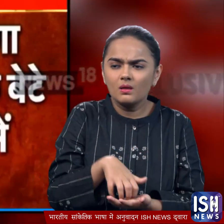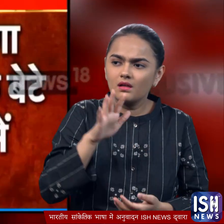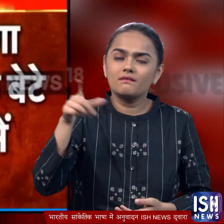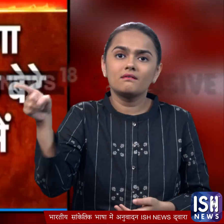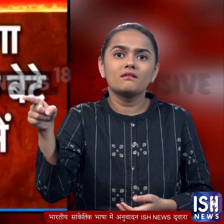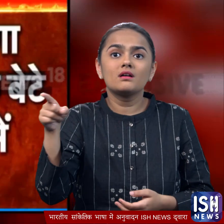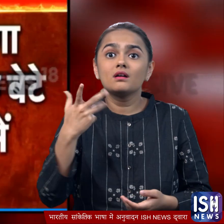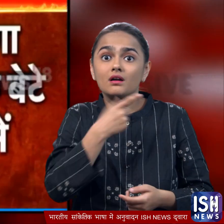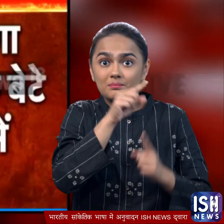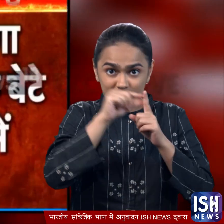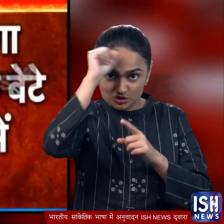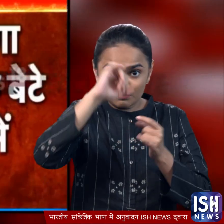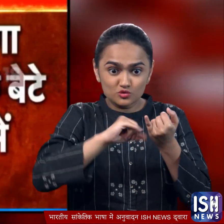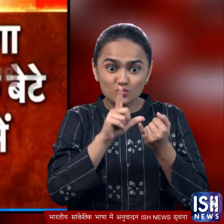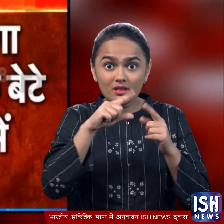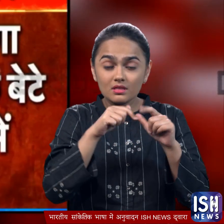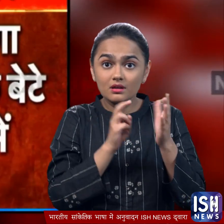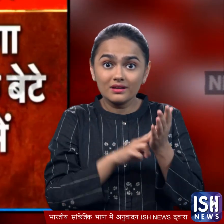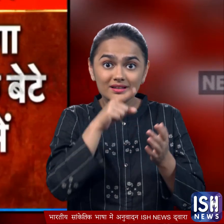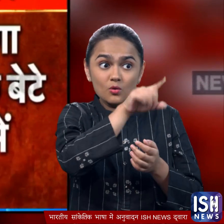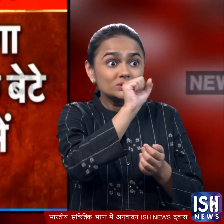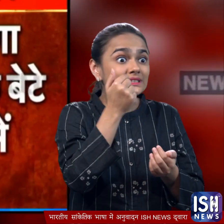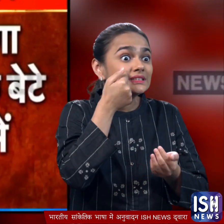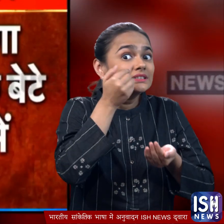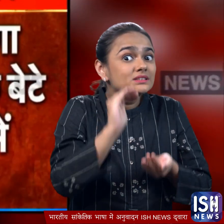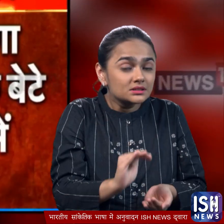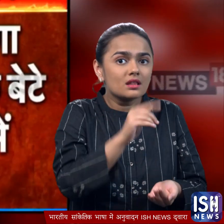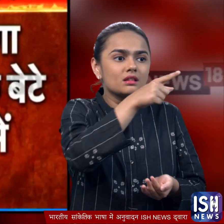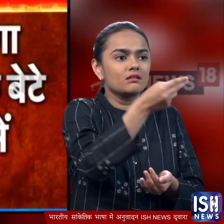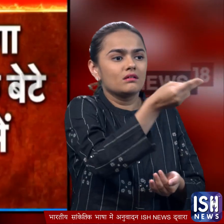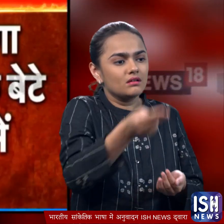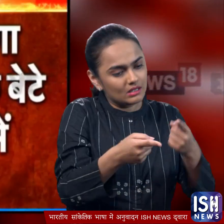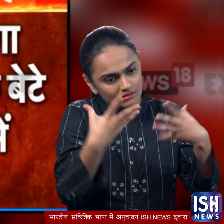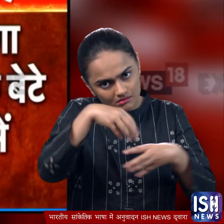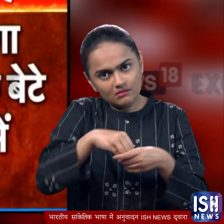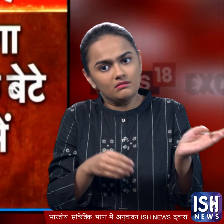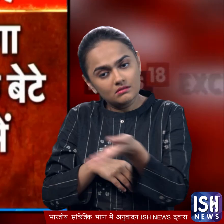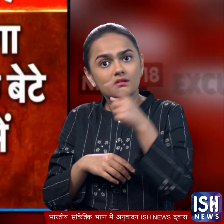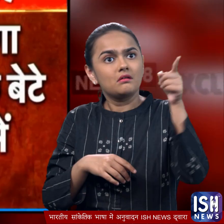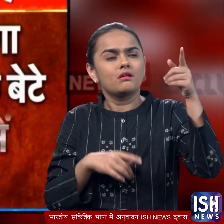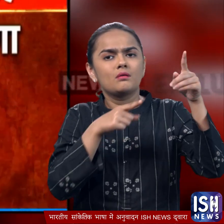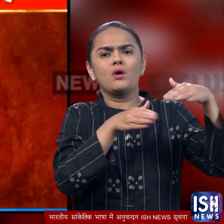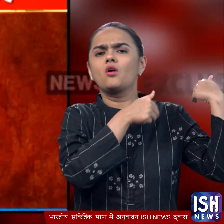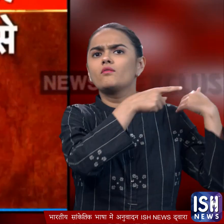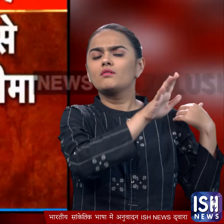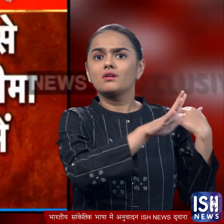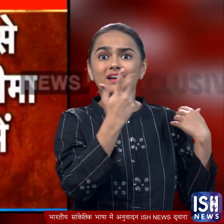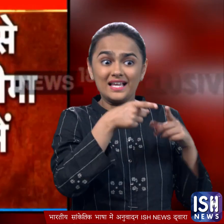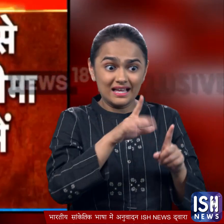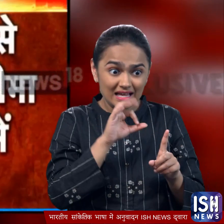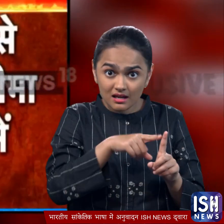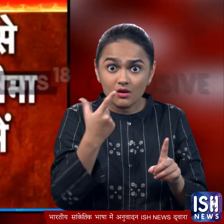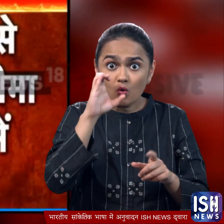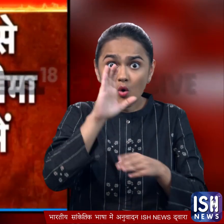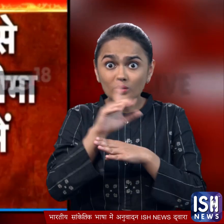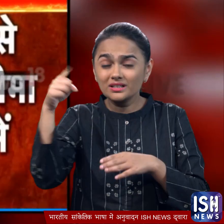दलील ये दी गई कि पंजाब की सुल्तानपुर लोधी सीट से उन्होंने अपने बेटे राणा इंद्र प्रताप सिंह को निर्दलीय चुनाव में उतार दिया, जबकि इस सीट से